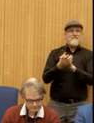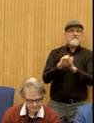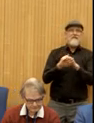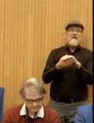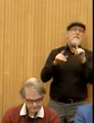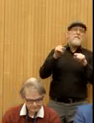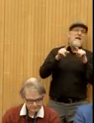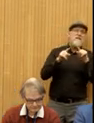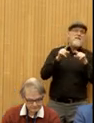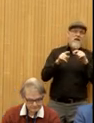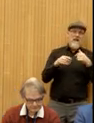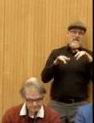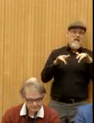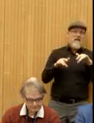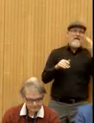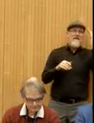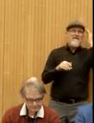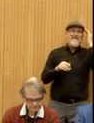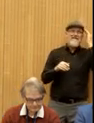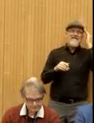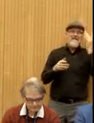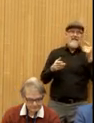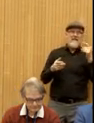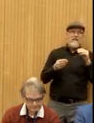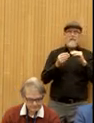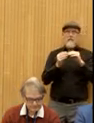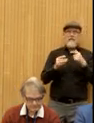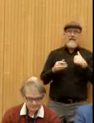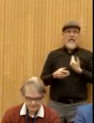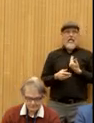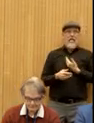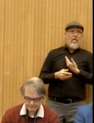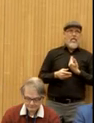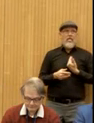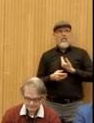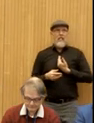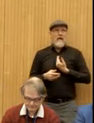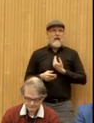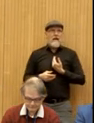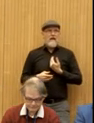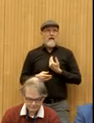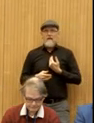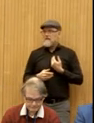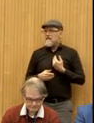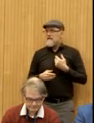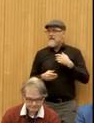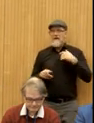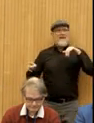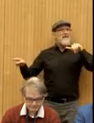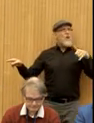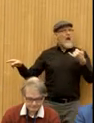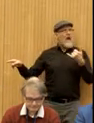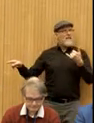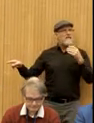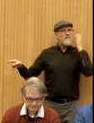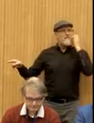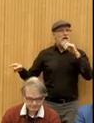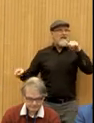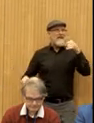Ja, wie schon gesagt, mein Name ist Johannes, ich bin jetzt 28 Jahre alt und wohne seit Beginn des Projektes in